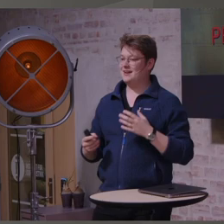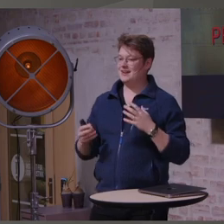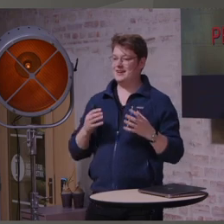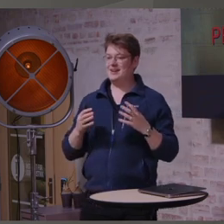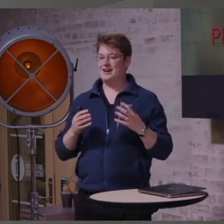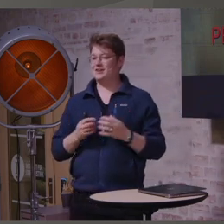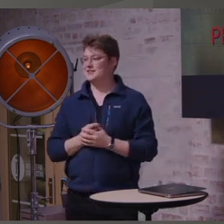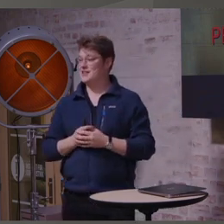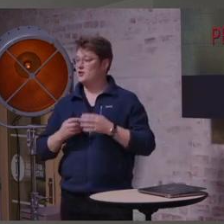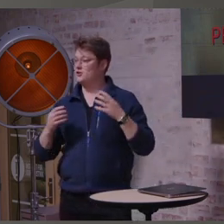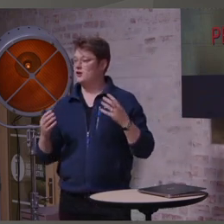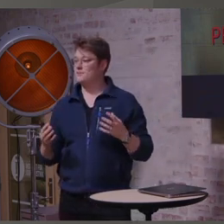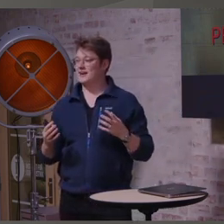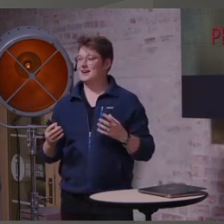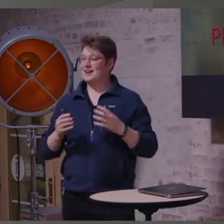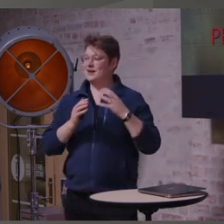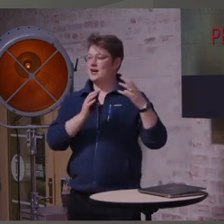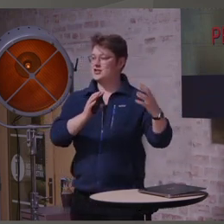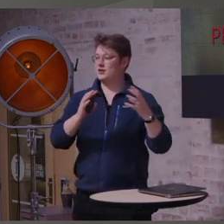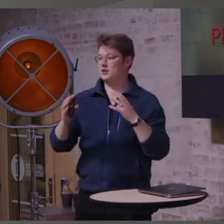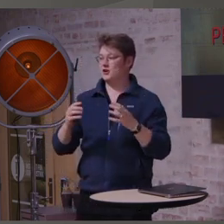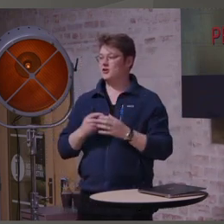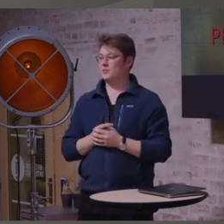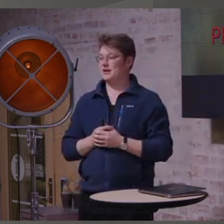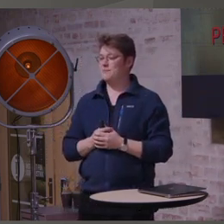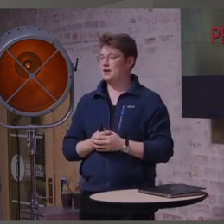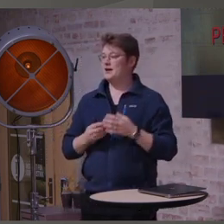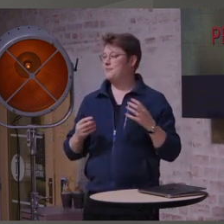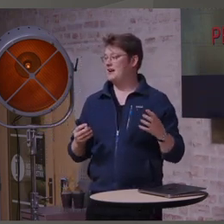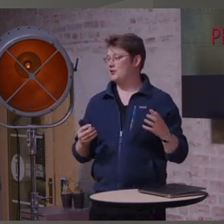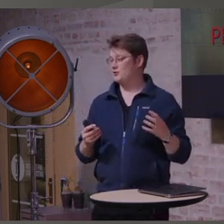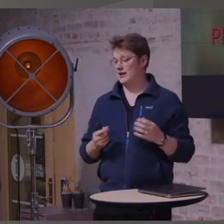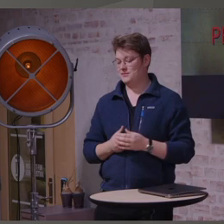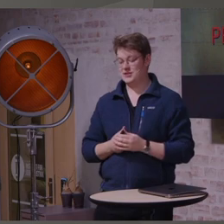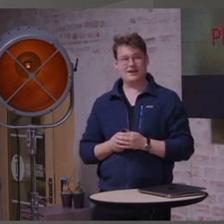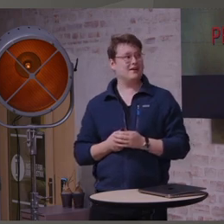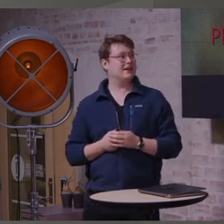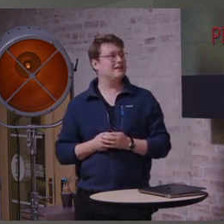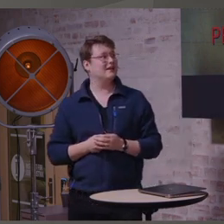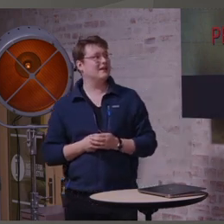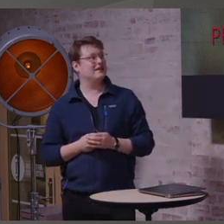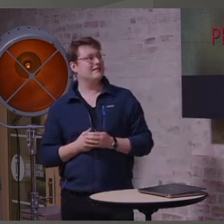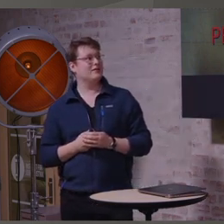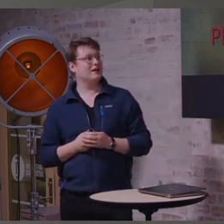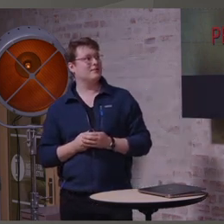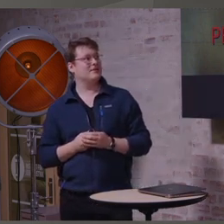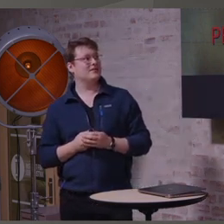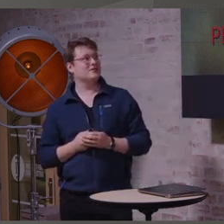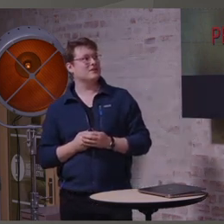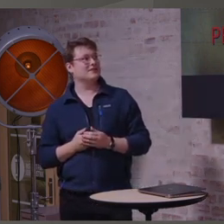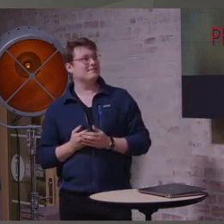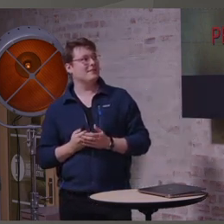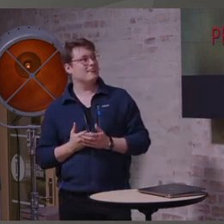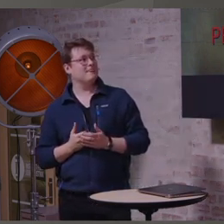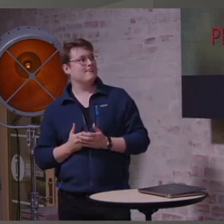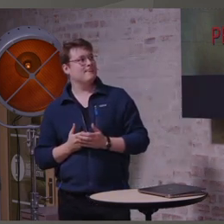for å gjøre dubbing, det å erstatte lyden på et klipp, mer naturlig. Så her jeg et lite videoklipp dere